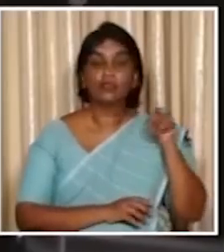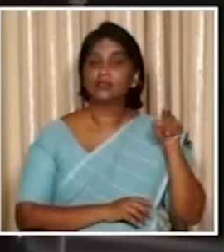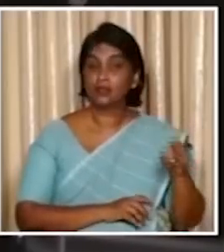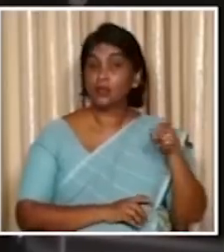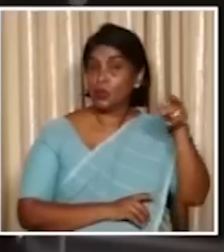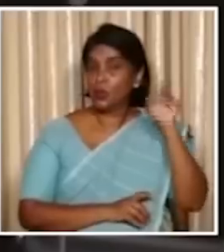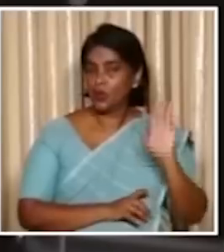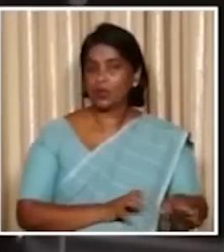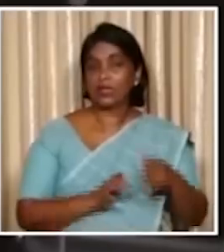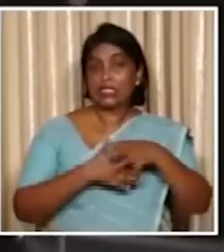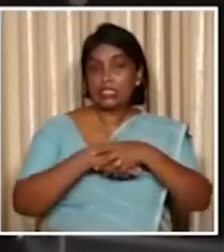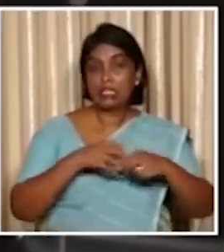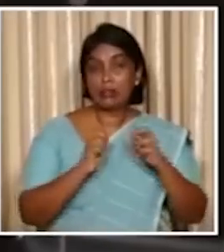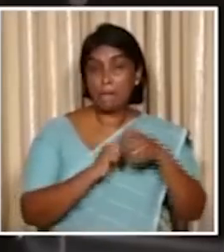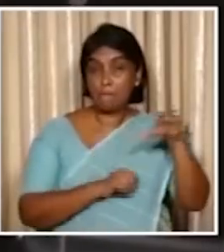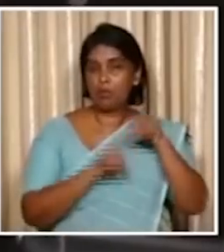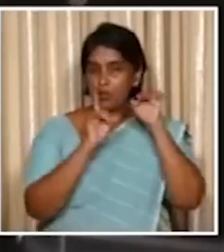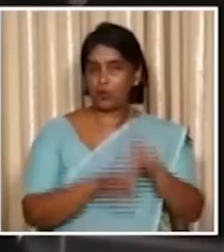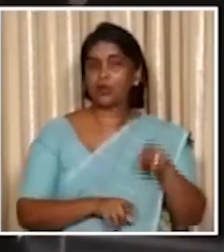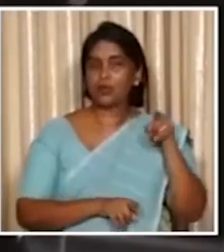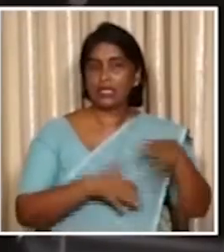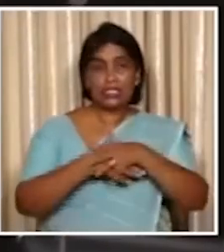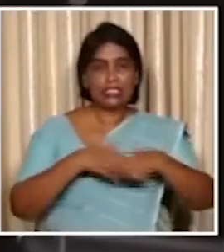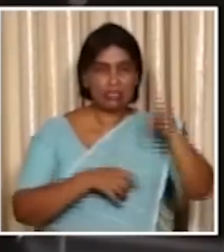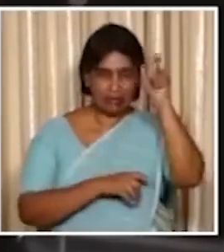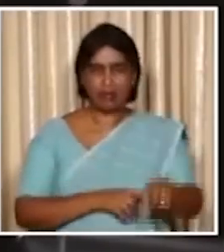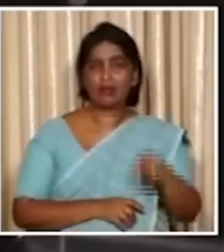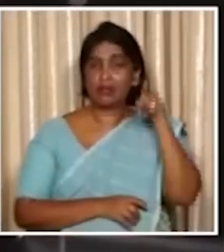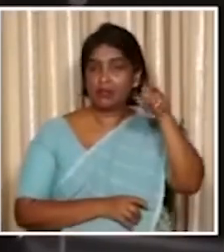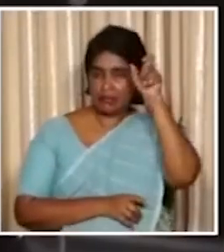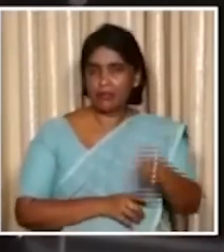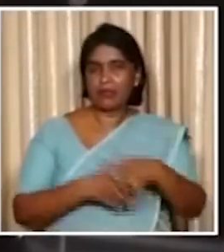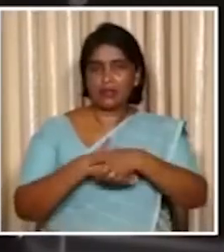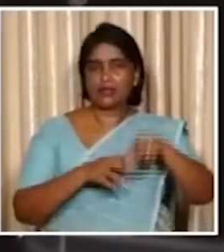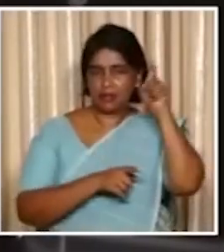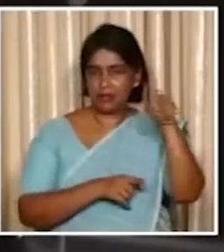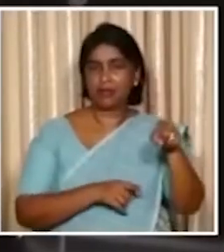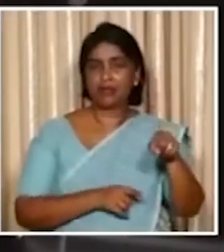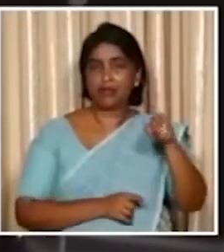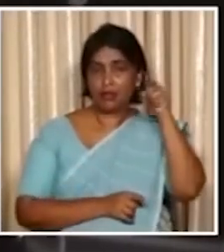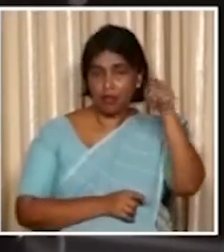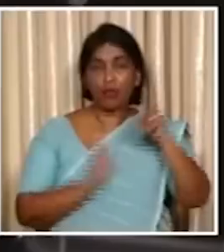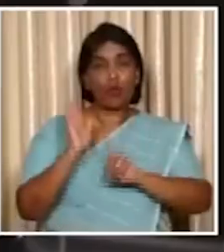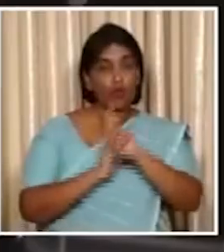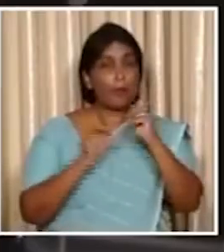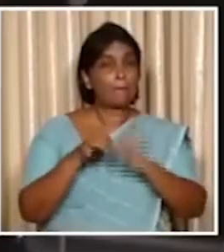තමයි ජාතිවාදය පාවිච්චි කරන හැටි. මේ ජාතිවාදියා. මේ තමයි ජාතිවාදියා.